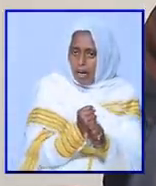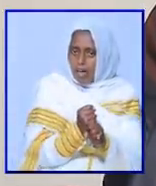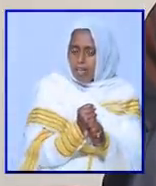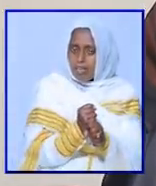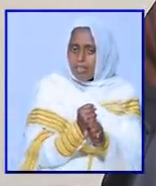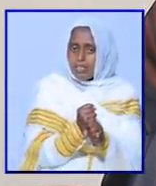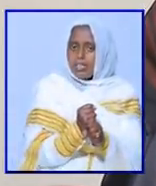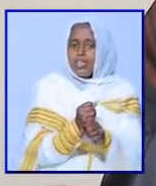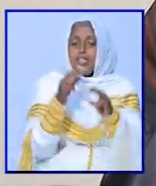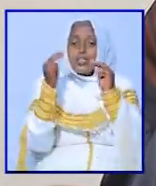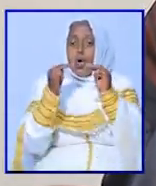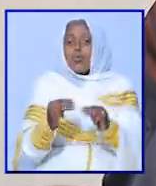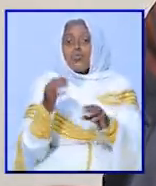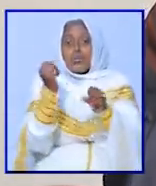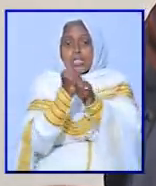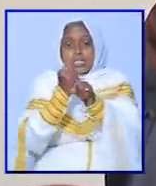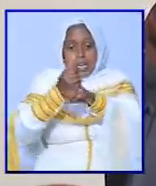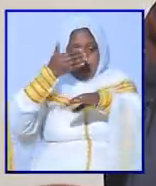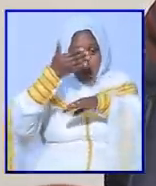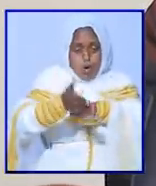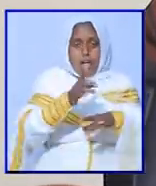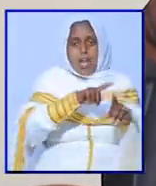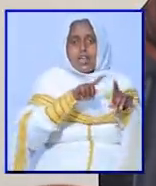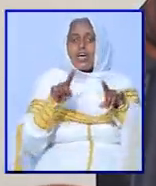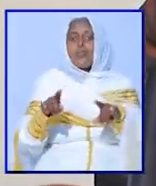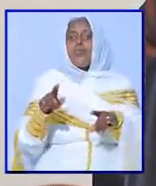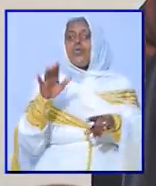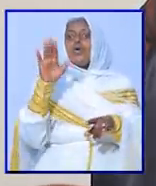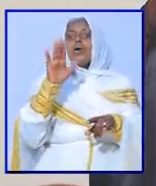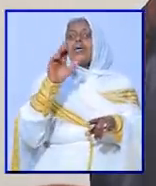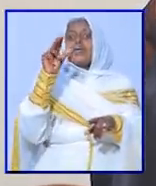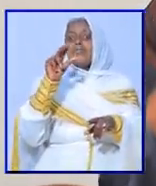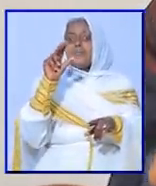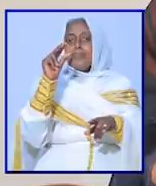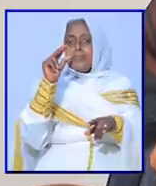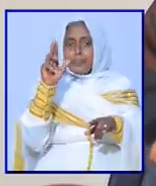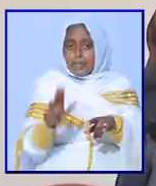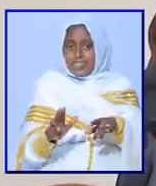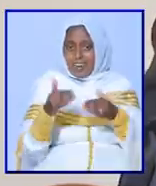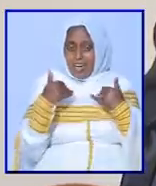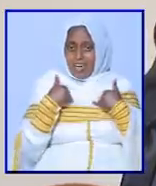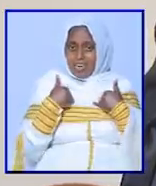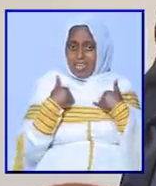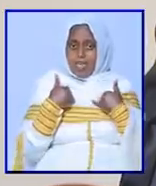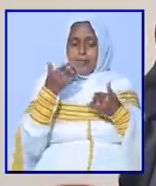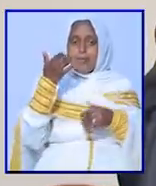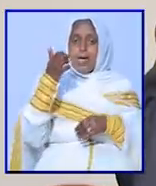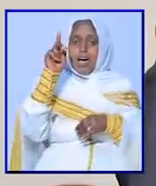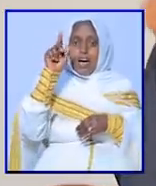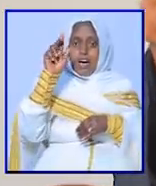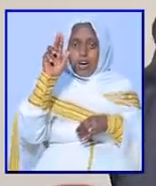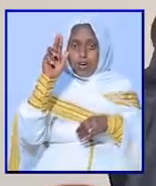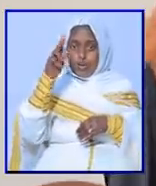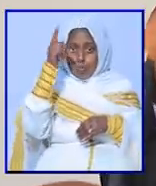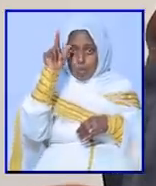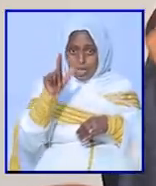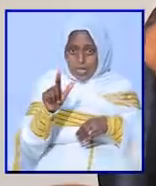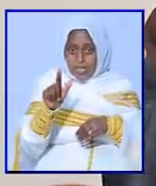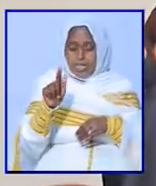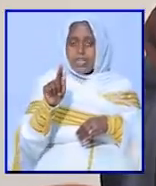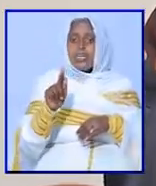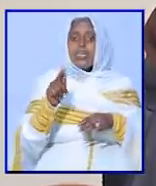ጣዖቱ እንዲሰራ ጣዖቱ ከተሰራ በኋላ ደግሞ ግብር አለ ደግሞ ያው በአሮን